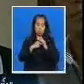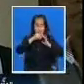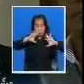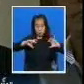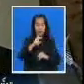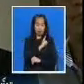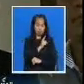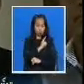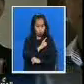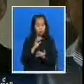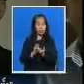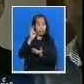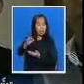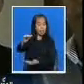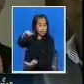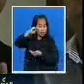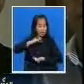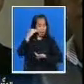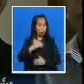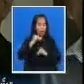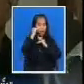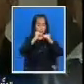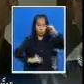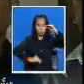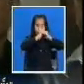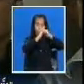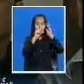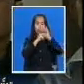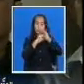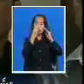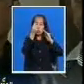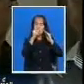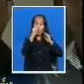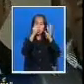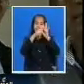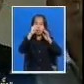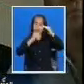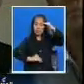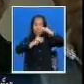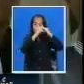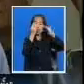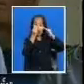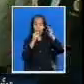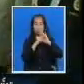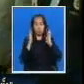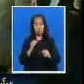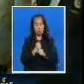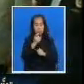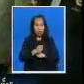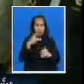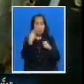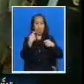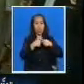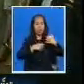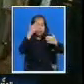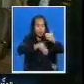ที่ว่ามารับจำนำแล้วก็กำหนดโควต้ากี่ล้านตันอะไรก็แล้วแต่นะครับแล้วก็ปรากฏว่าเกษตรกรส่วนใหญ่ก็เข้าโครงการไม่ได้นะฮะเพ